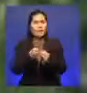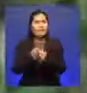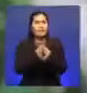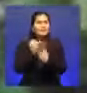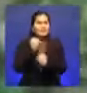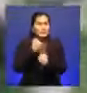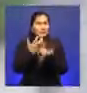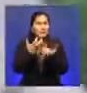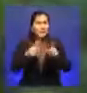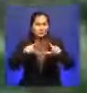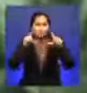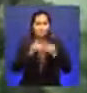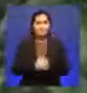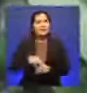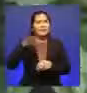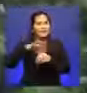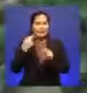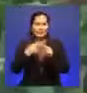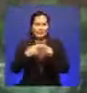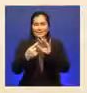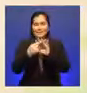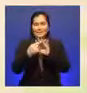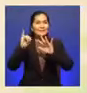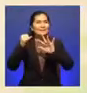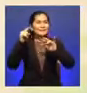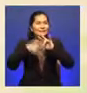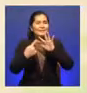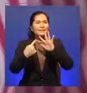งนั่นก็คือชาเจ๊หมีนั่นเองครับ